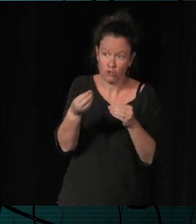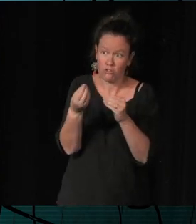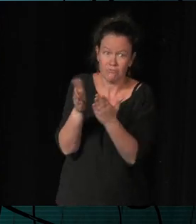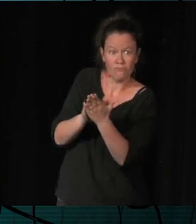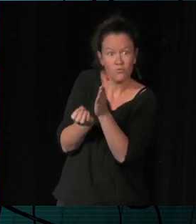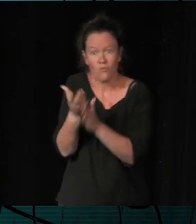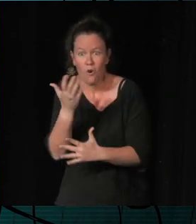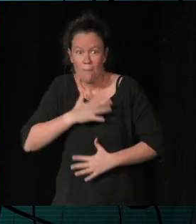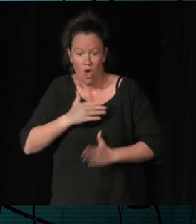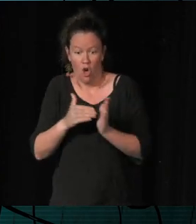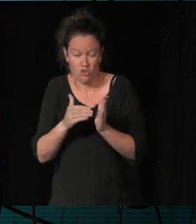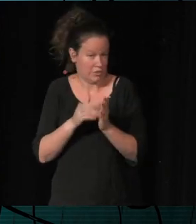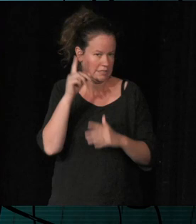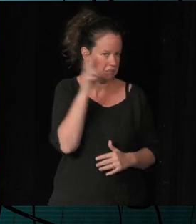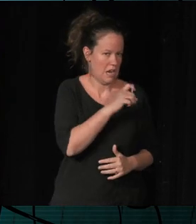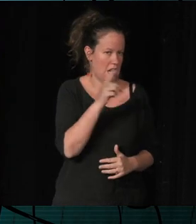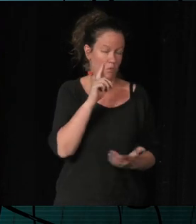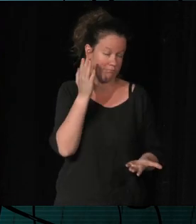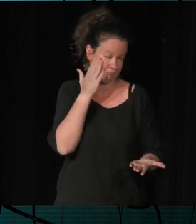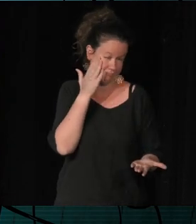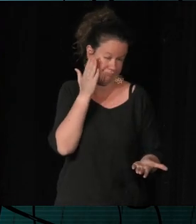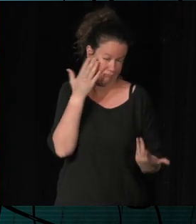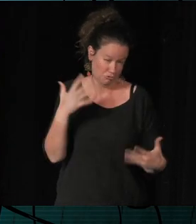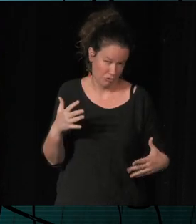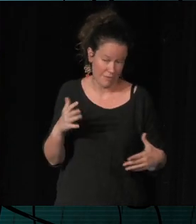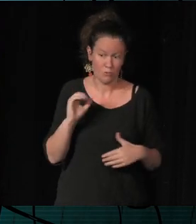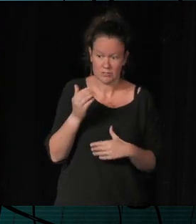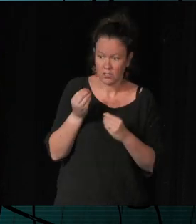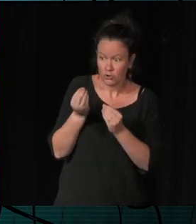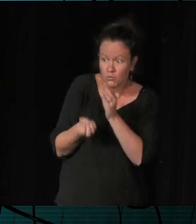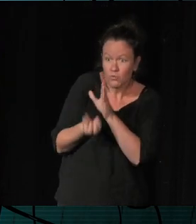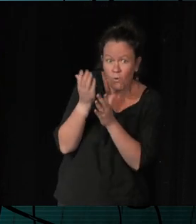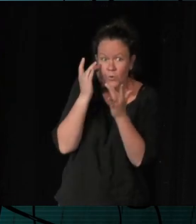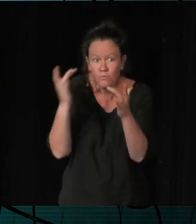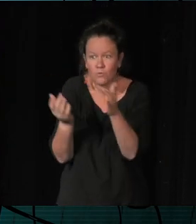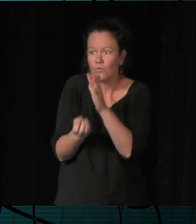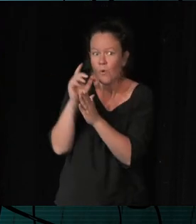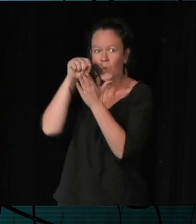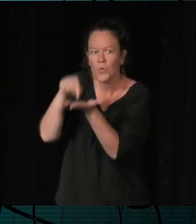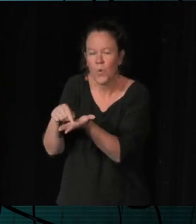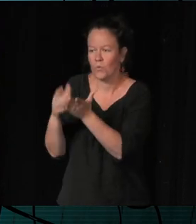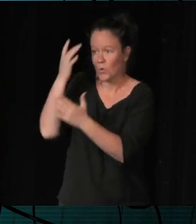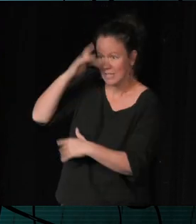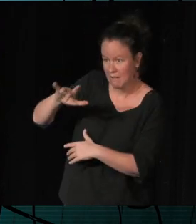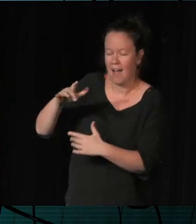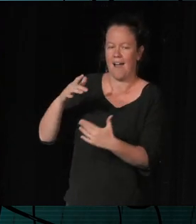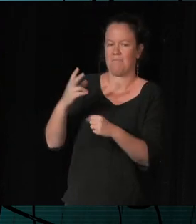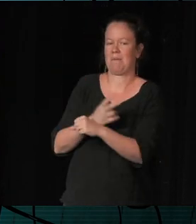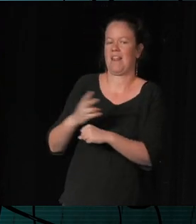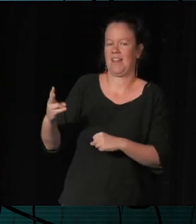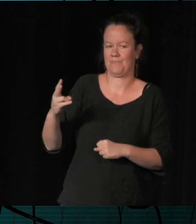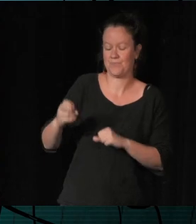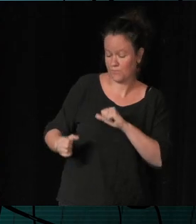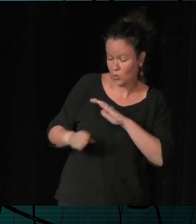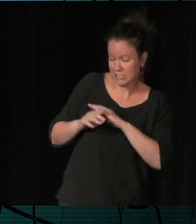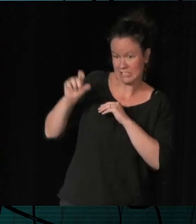imaginaire qu'on ne connaît pas. On parlait de Mundone tout à l'heure à la table ronde précédente. Et c'est vrai que le côté... C'est marrant parce que Mundone, à l'origine de